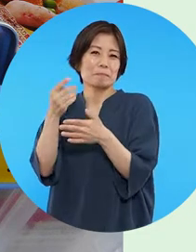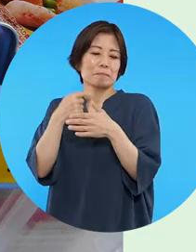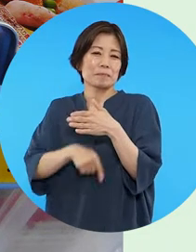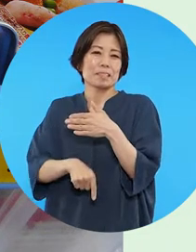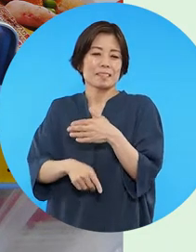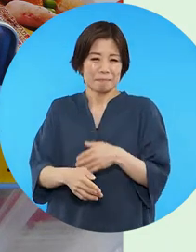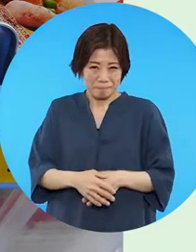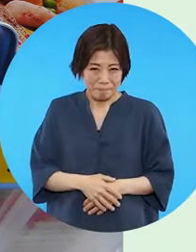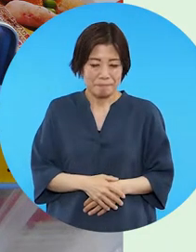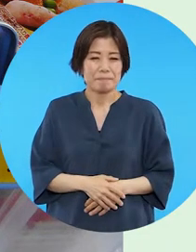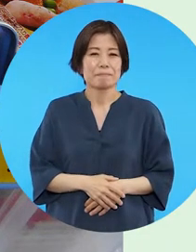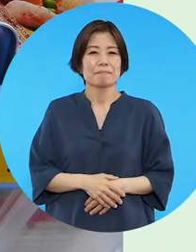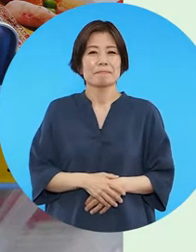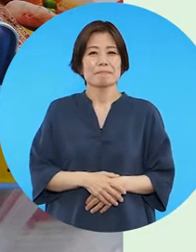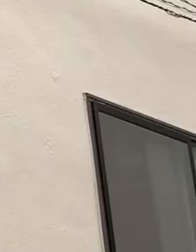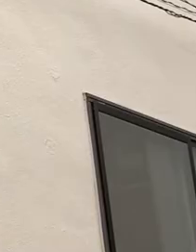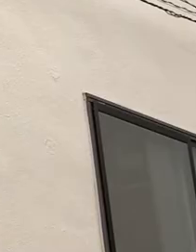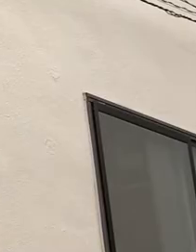する活動です。